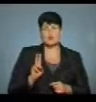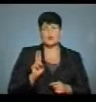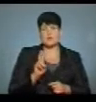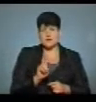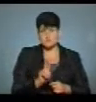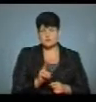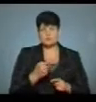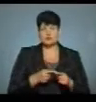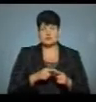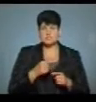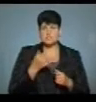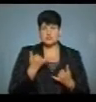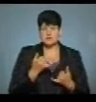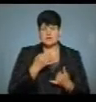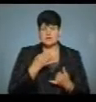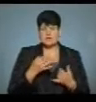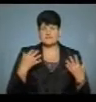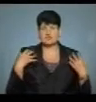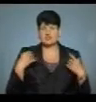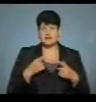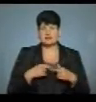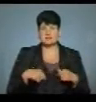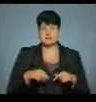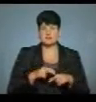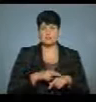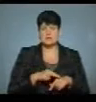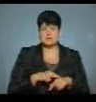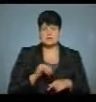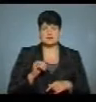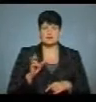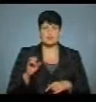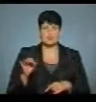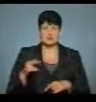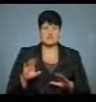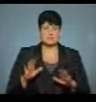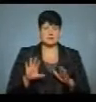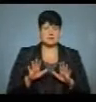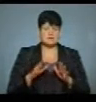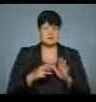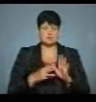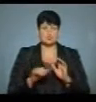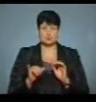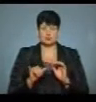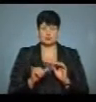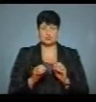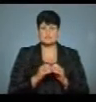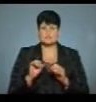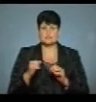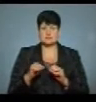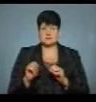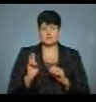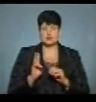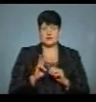повідомив начальник відділення слідчого відділу Нацполіції області Іван Боднар. Випадок стався у суботу, 10 серпня, у тролейбусі, що курсує